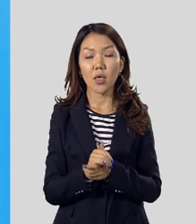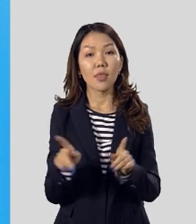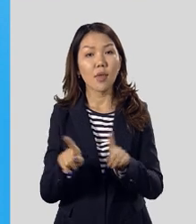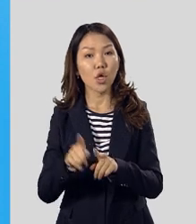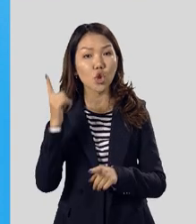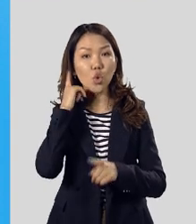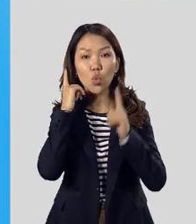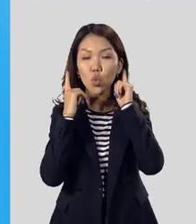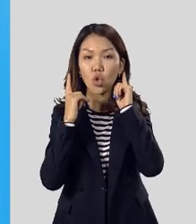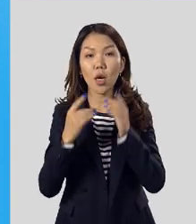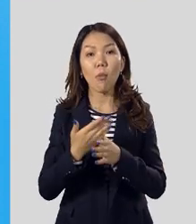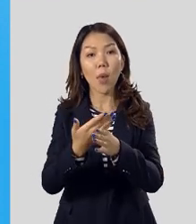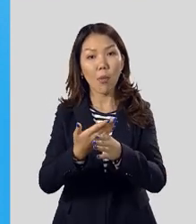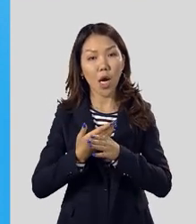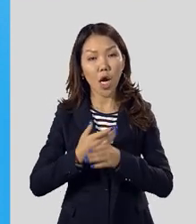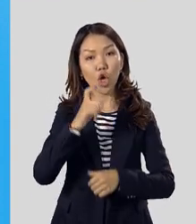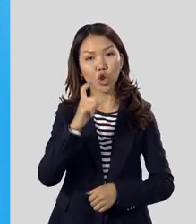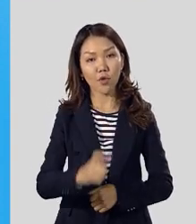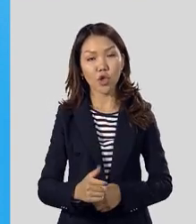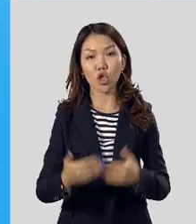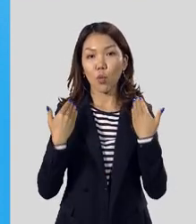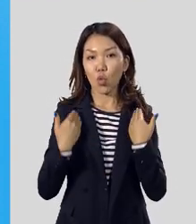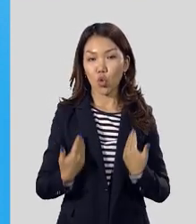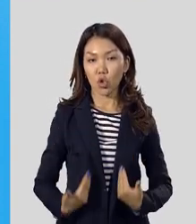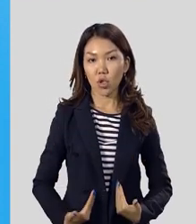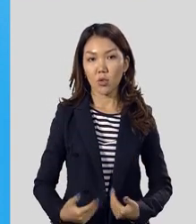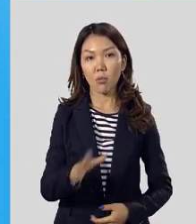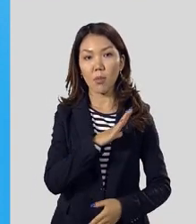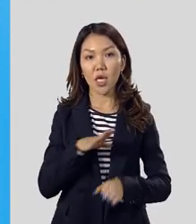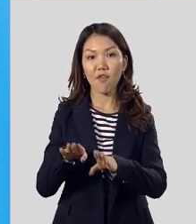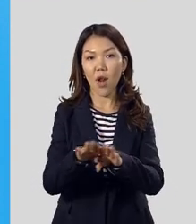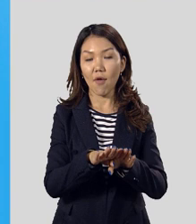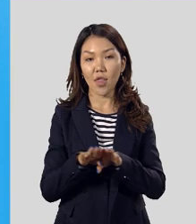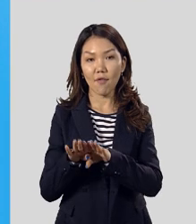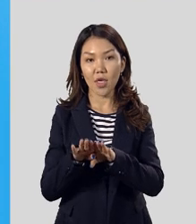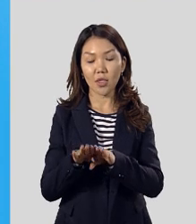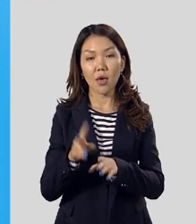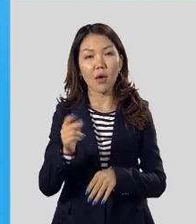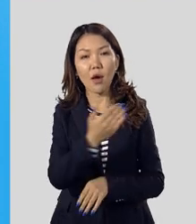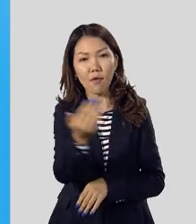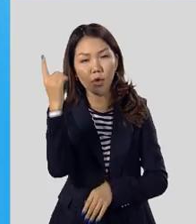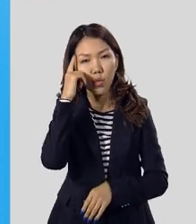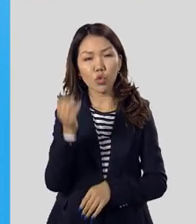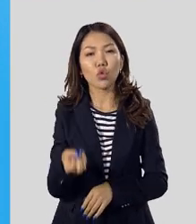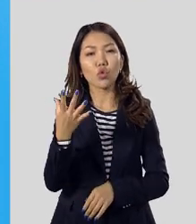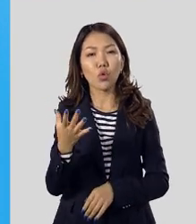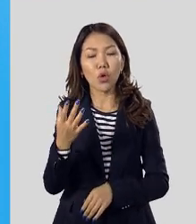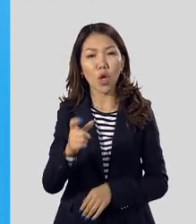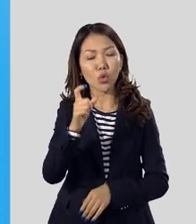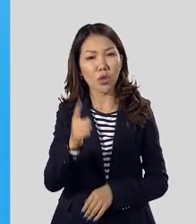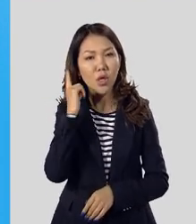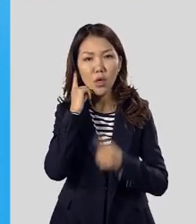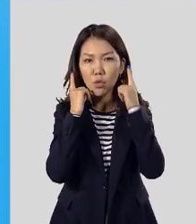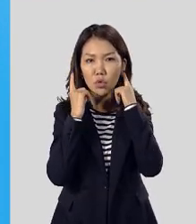уши помогают человеческому телу находиться в равновесии. Как вы думаете, сколько у человека ушей?